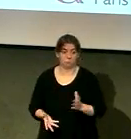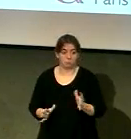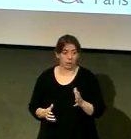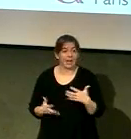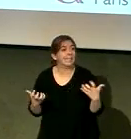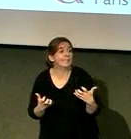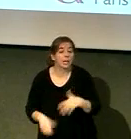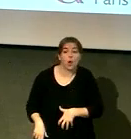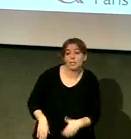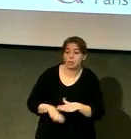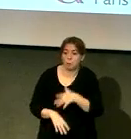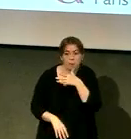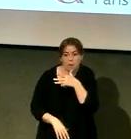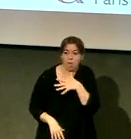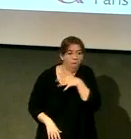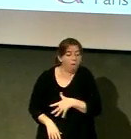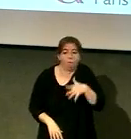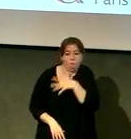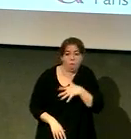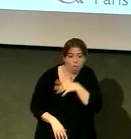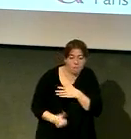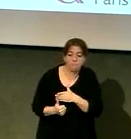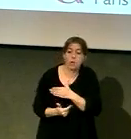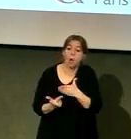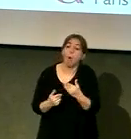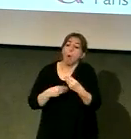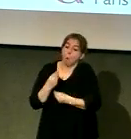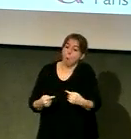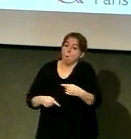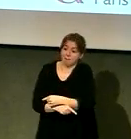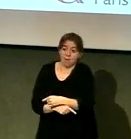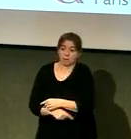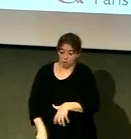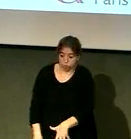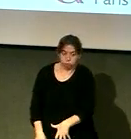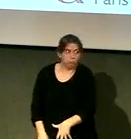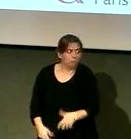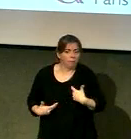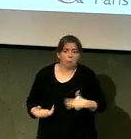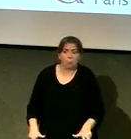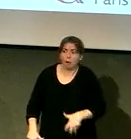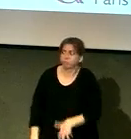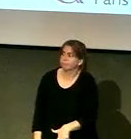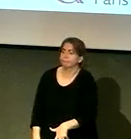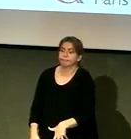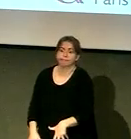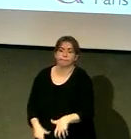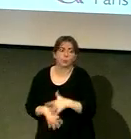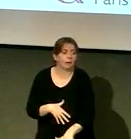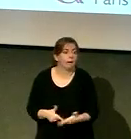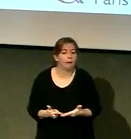désiré, le risque de grossesse non désirée, c'est son pendant aussi, et particulièrement on le voit avec les jeunes